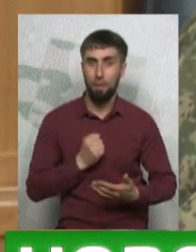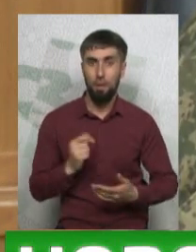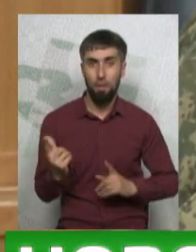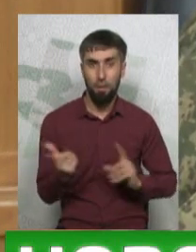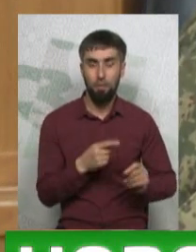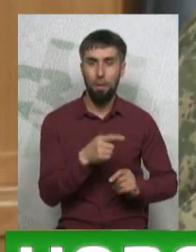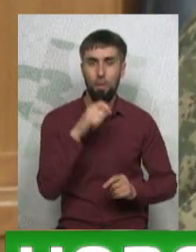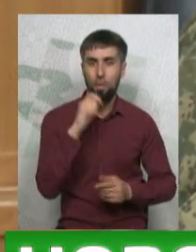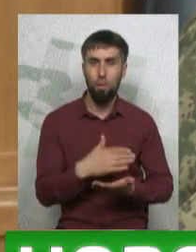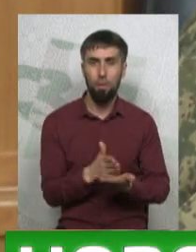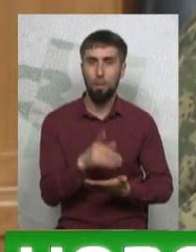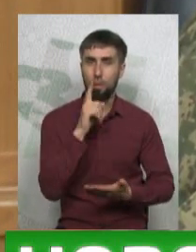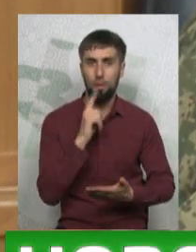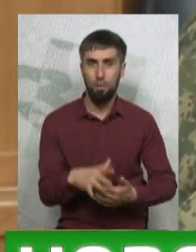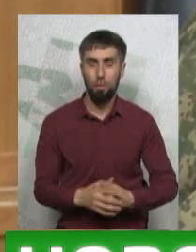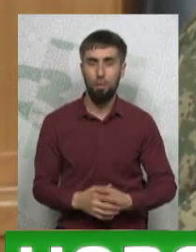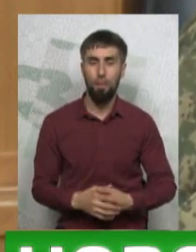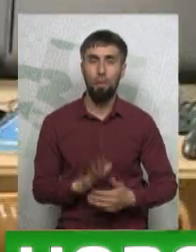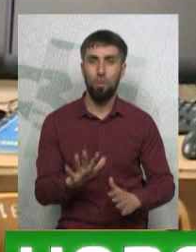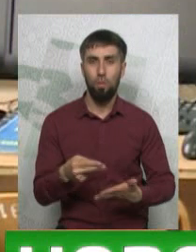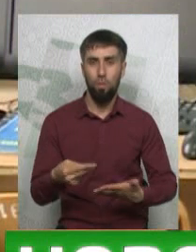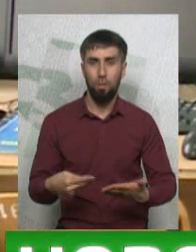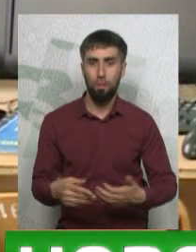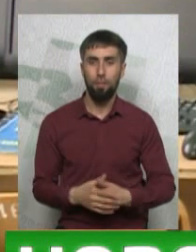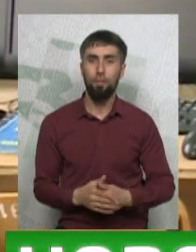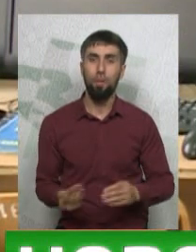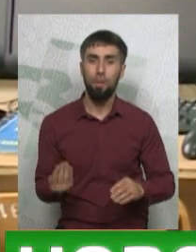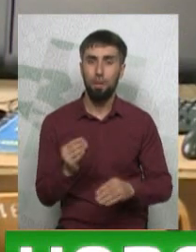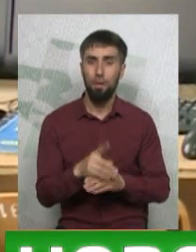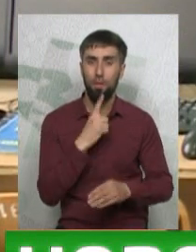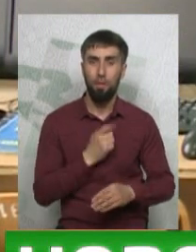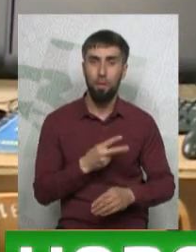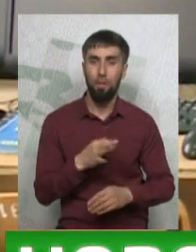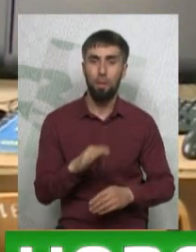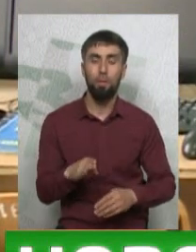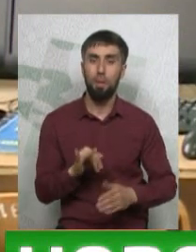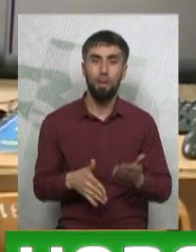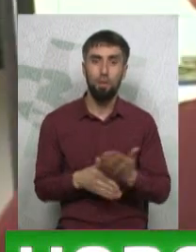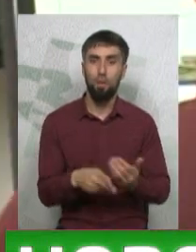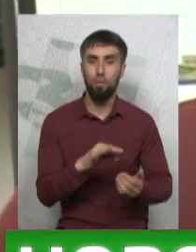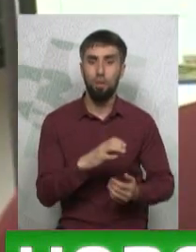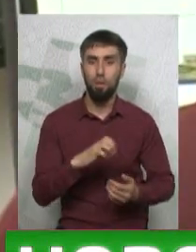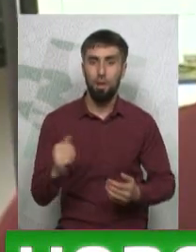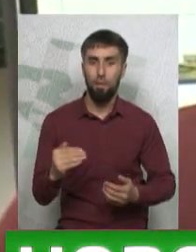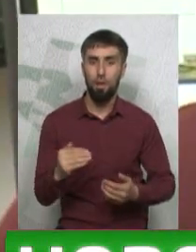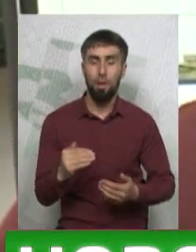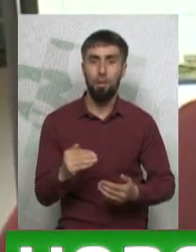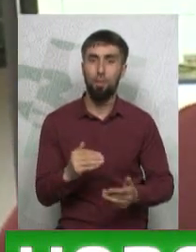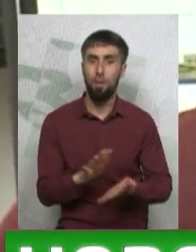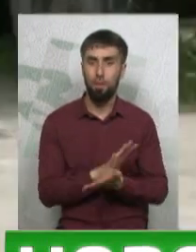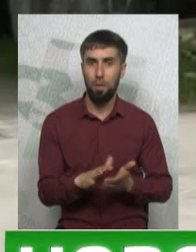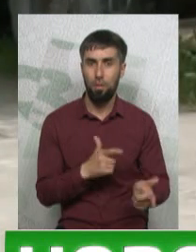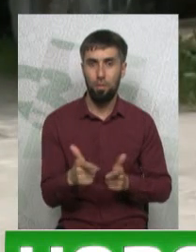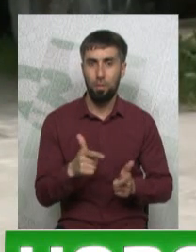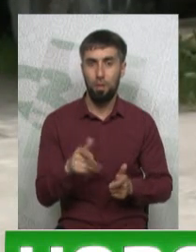зону специальной военной операции отправляться не будут. Дополнительно военный комиссариат при содействии ДОСААФ бесплатно готовит призывников,